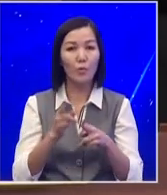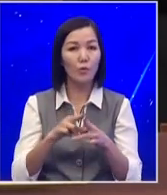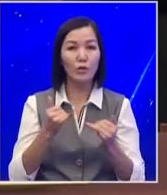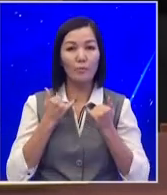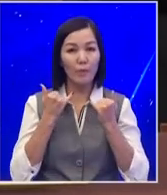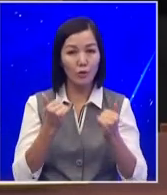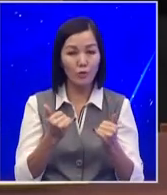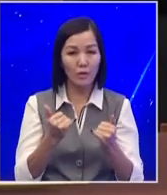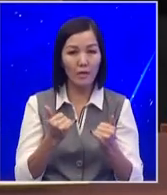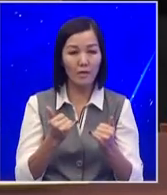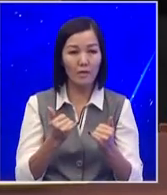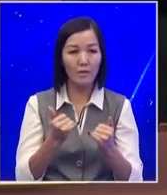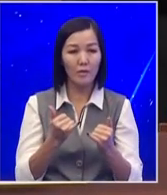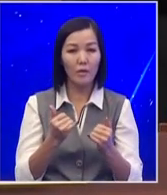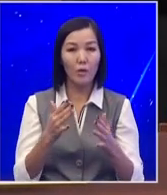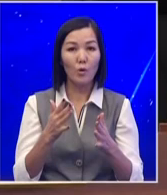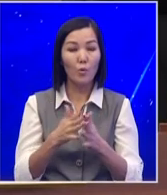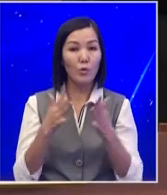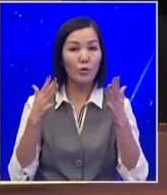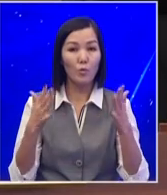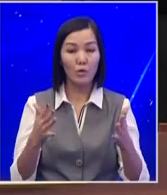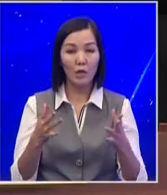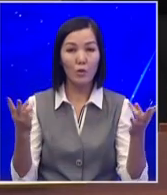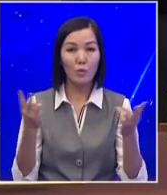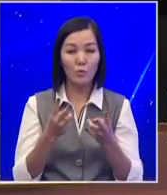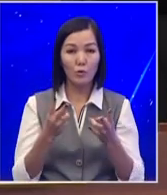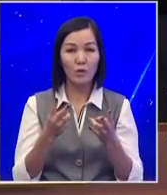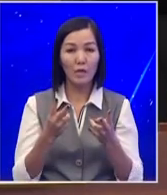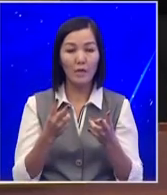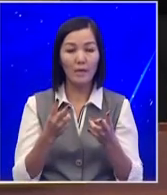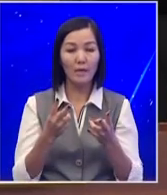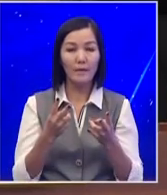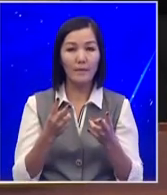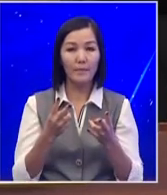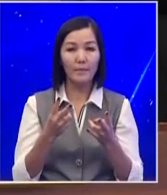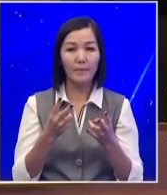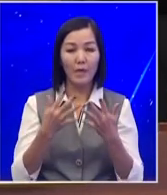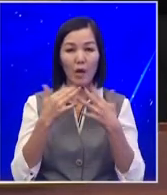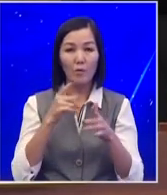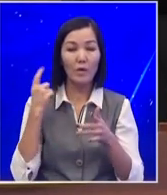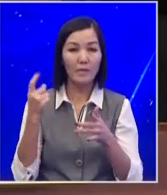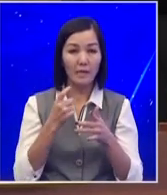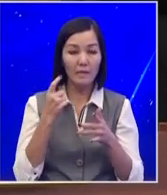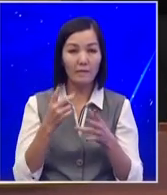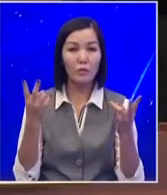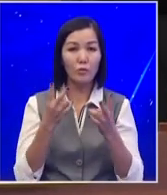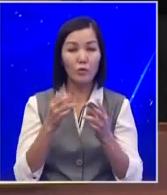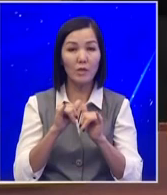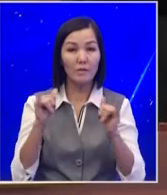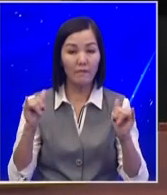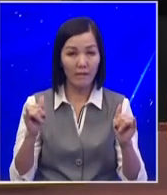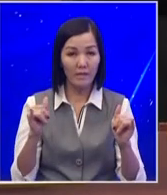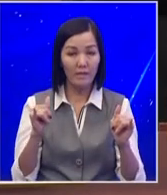И аудан өте үлкен, я особенно и ауыл шаруашылық жағынан, но в то же